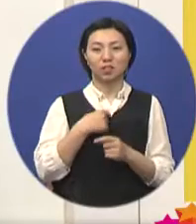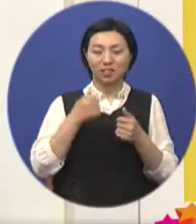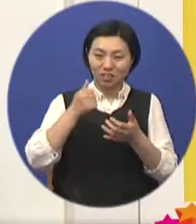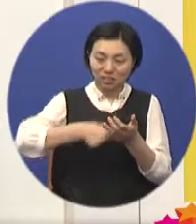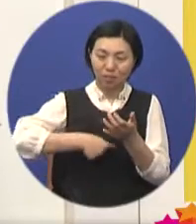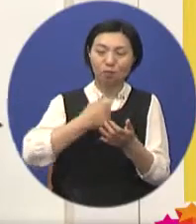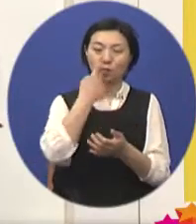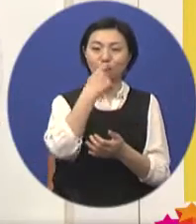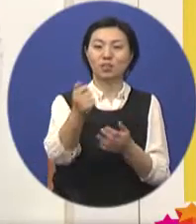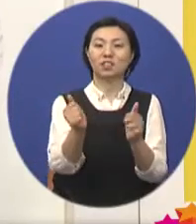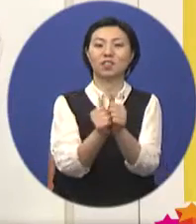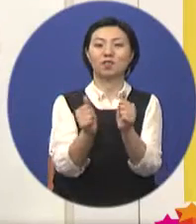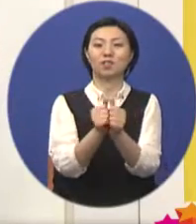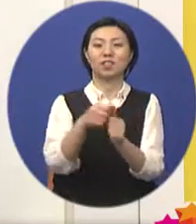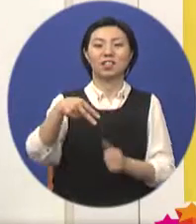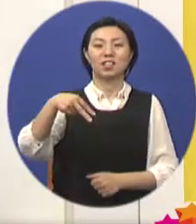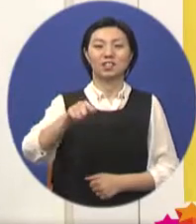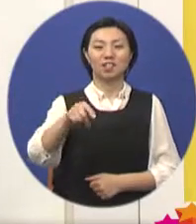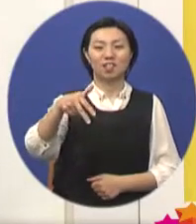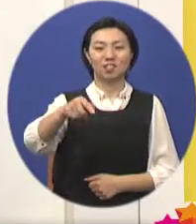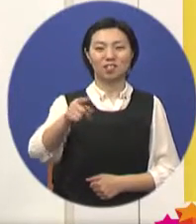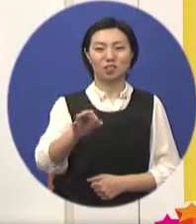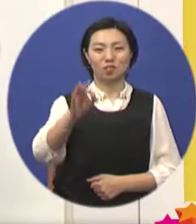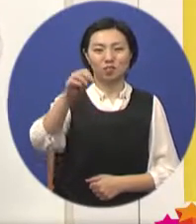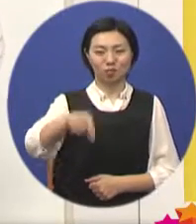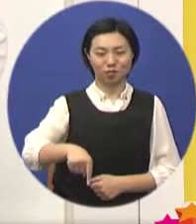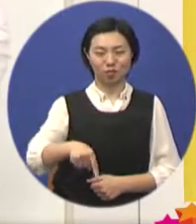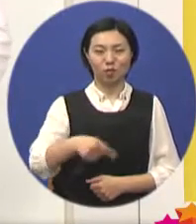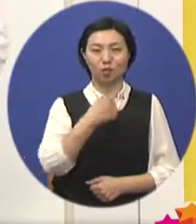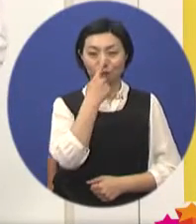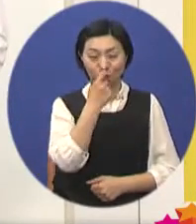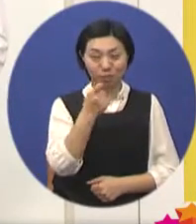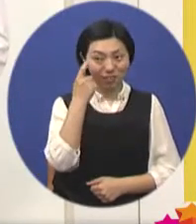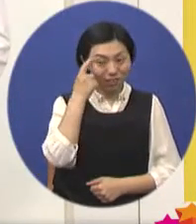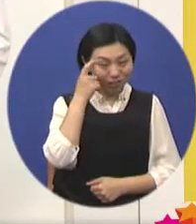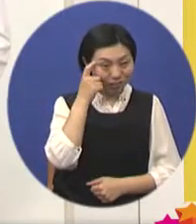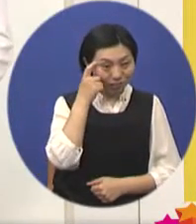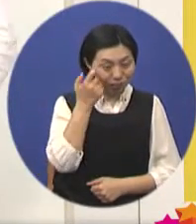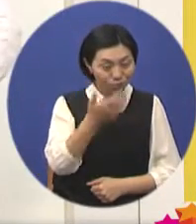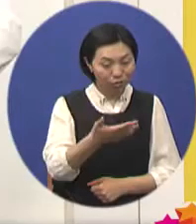춘향아 서종우입니다. 네 감사합니다. 예. 멋지다고 생각하시나요?